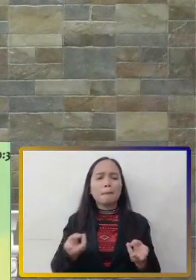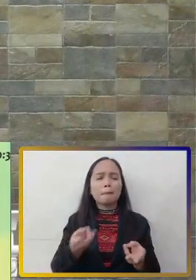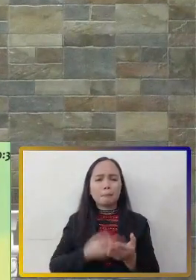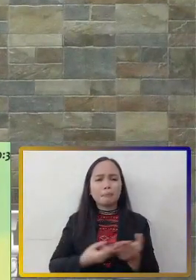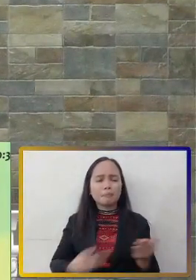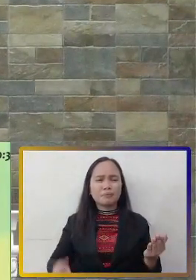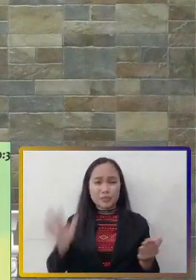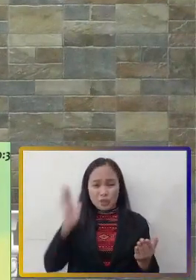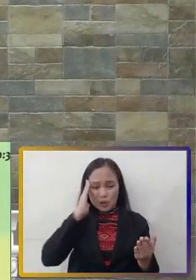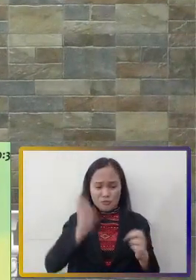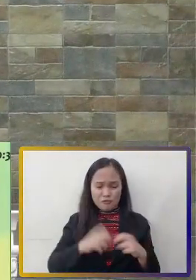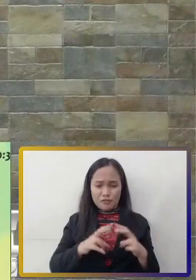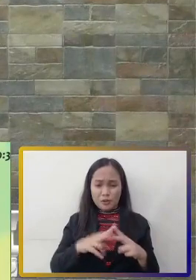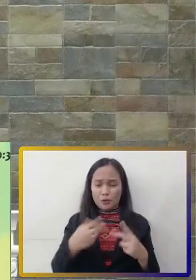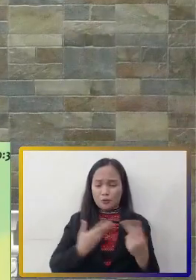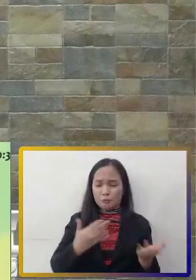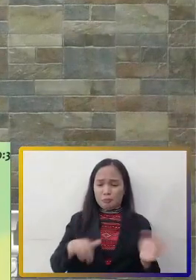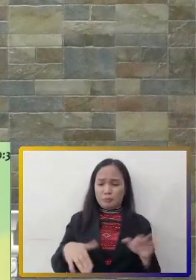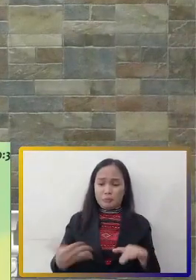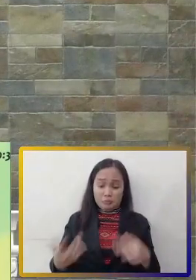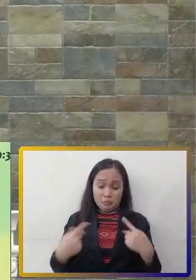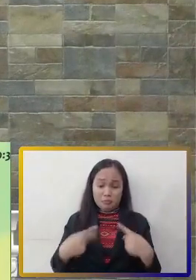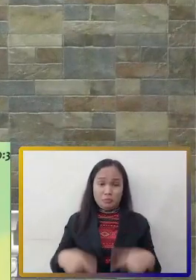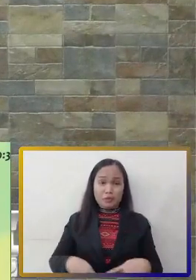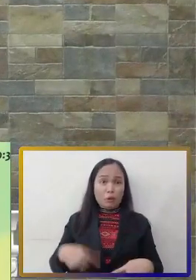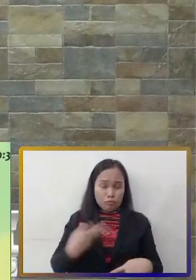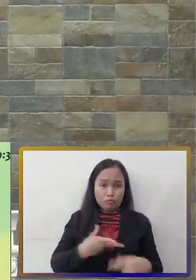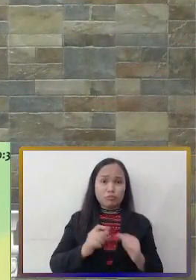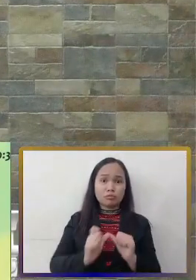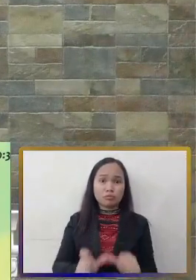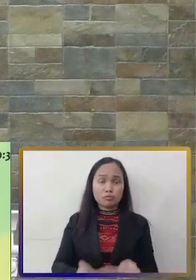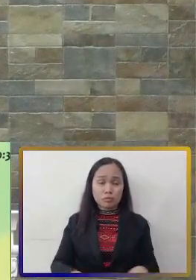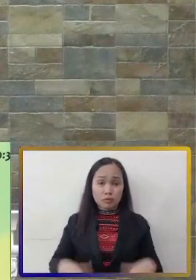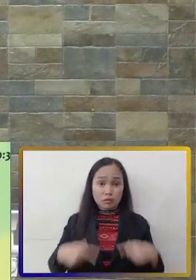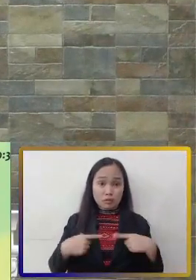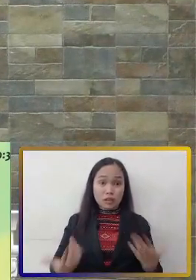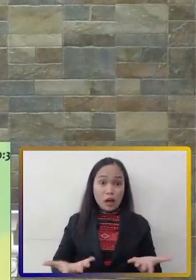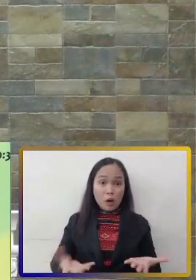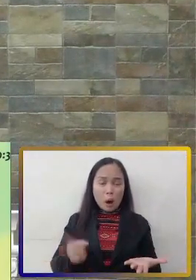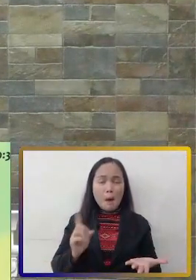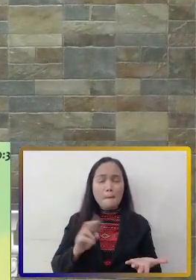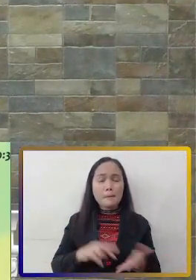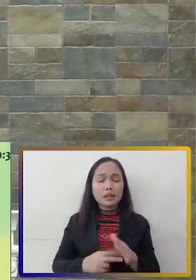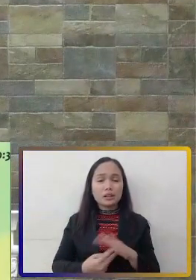ito, buhay pa rin po tayo. So the main thing is spiritual.